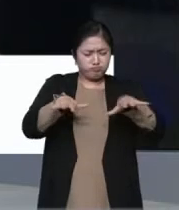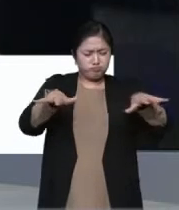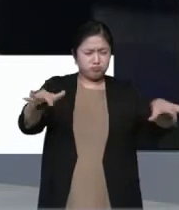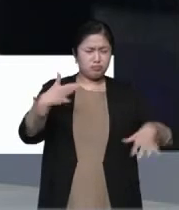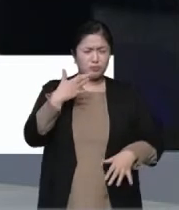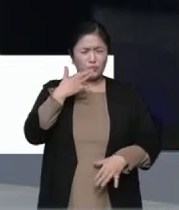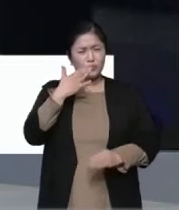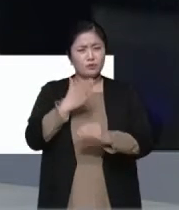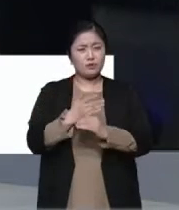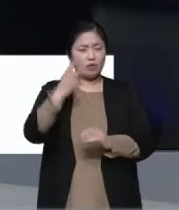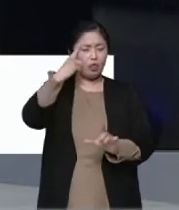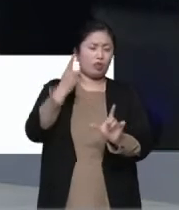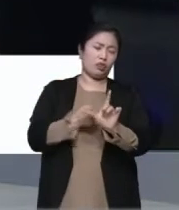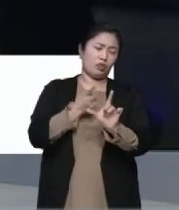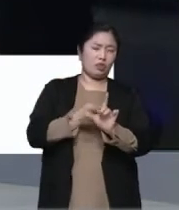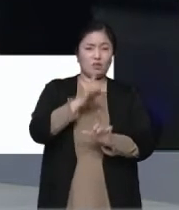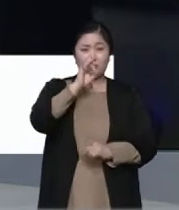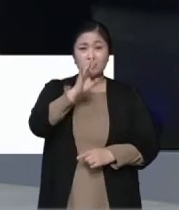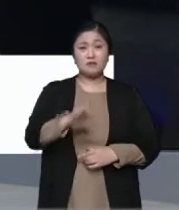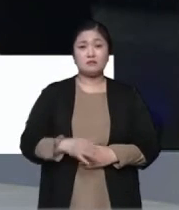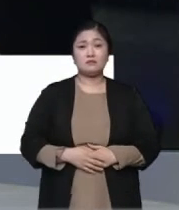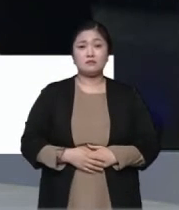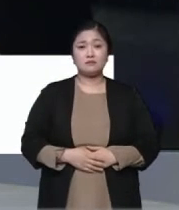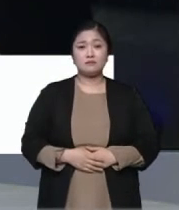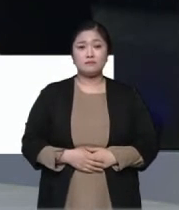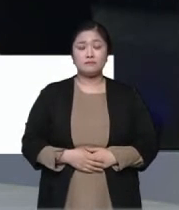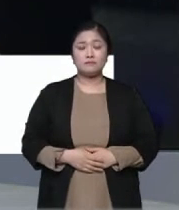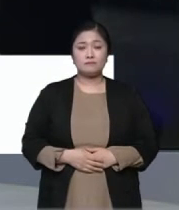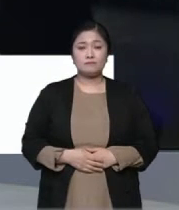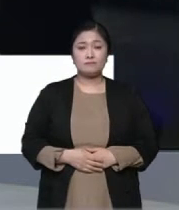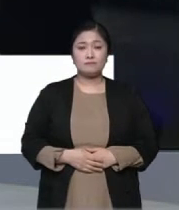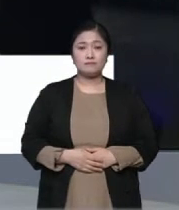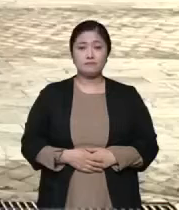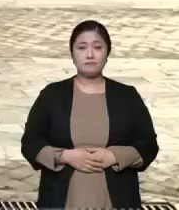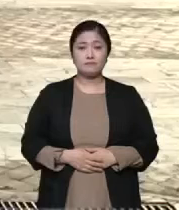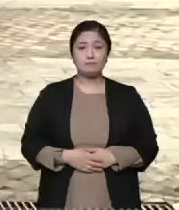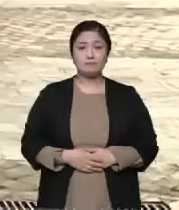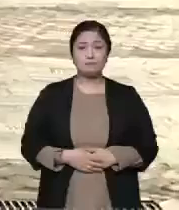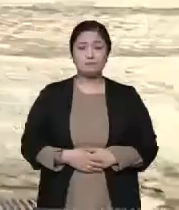계속되고 있어 방심 하기엔 이릅니다 이 기업 기자의 보도입니다